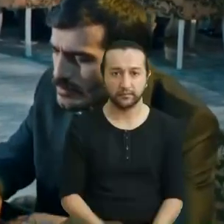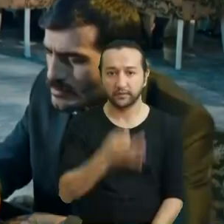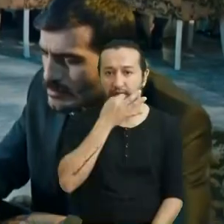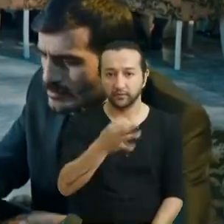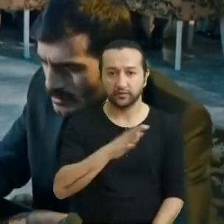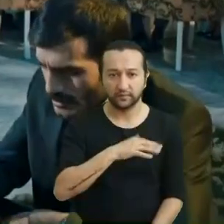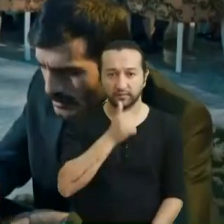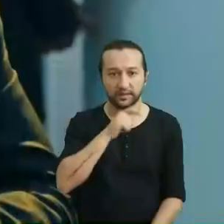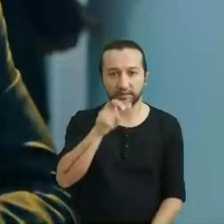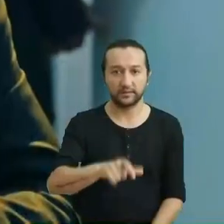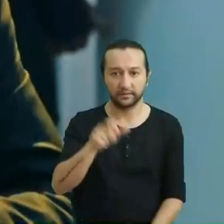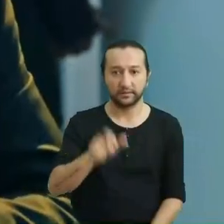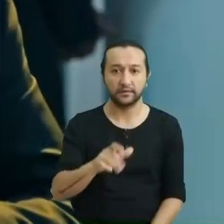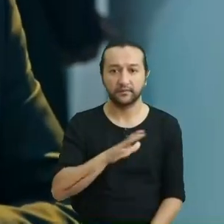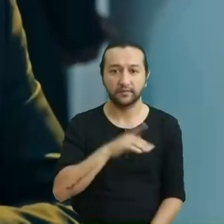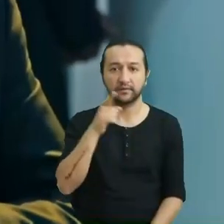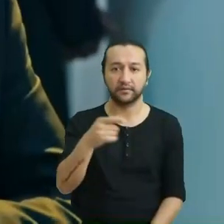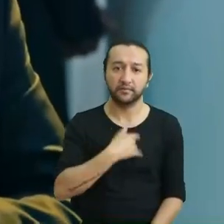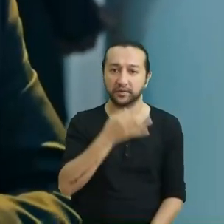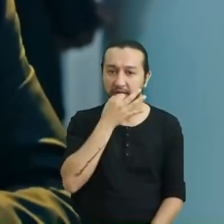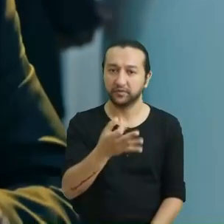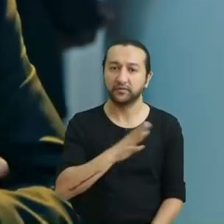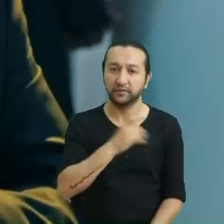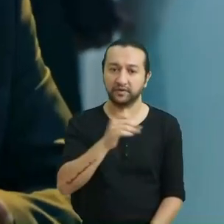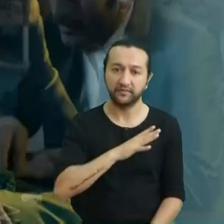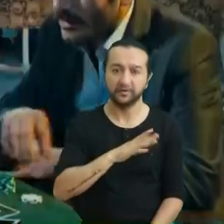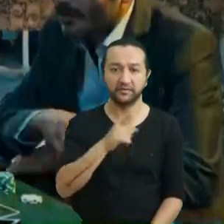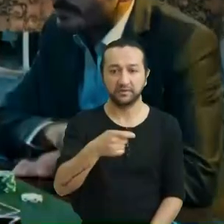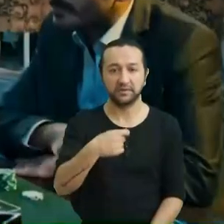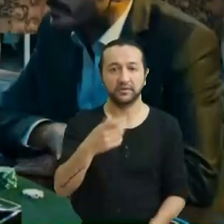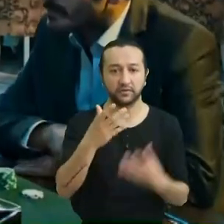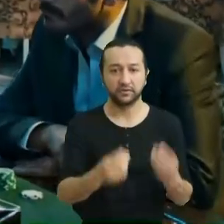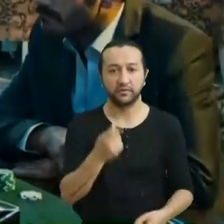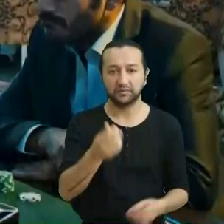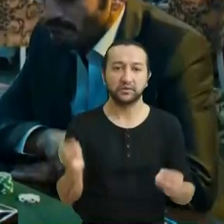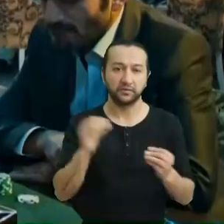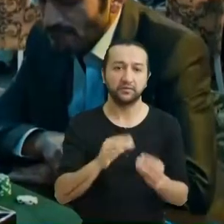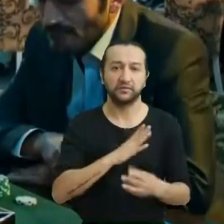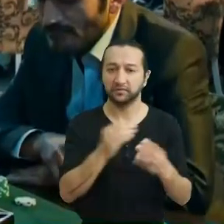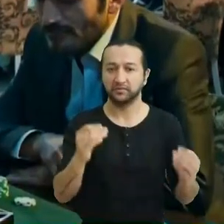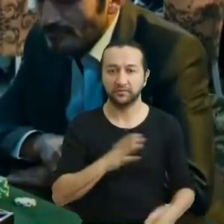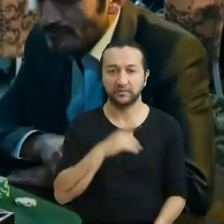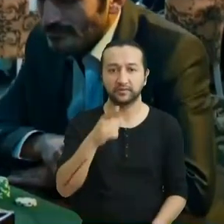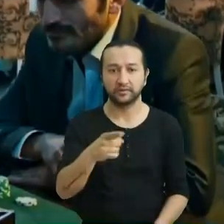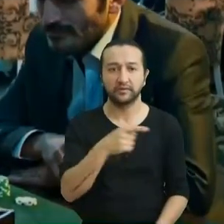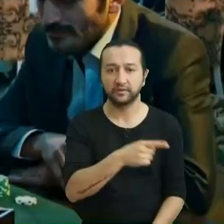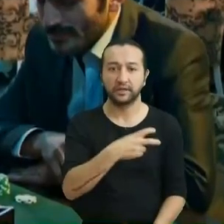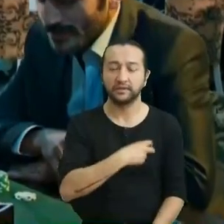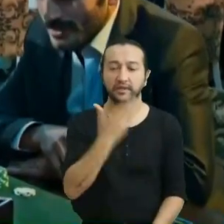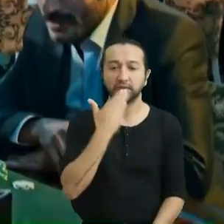Müsaade var mı beyler? Para varsa müsaade de var. Dağıt. Paradan bol ne var? Sen aşktan haber